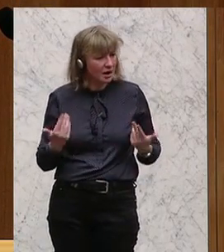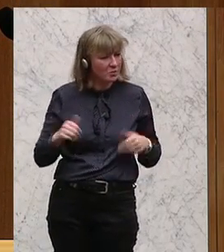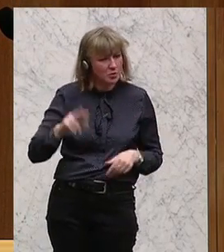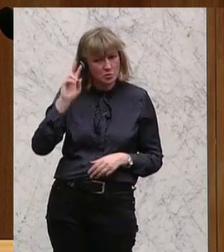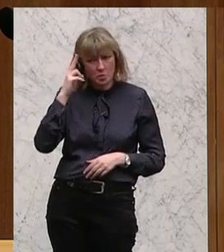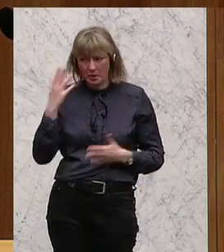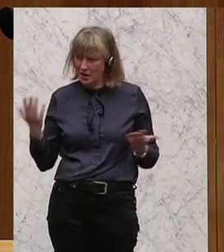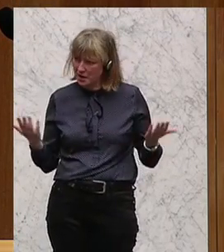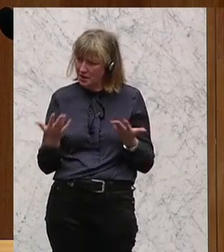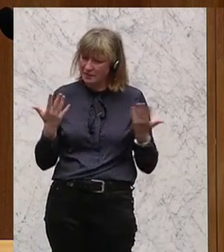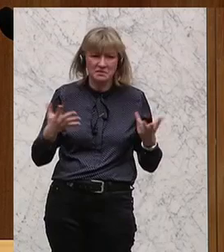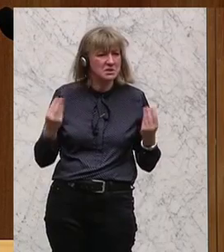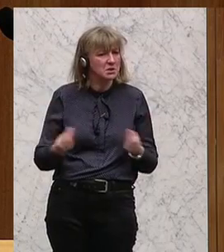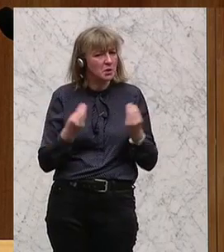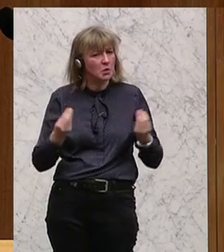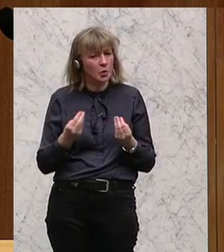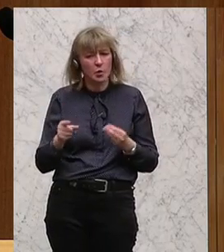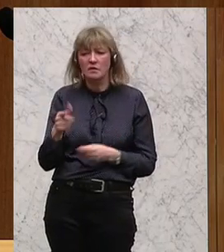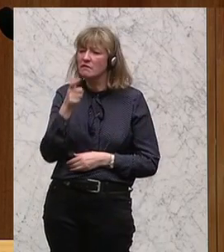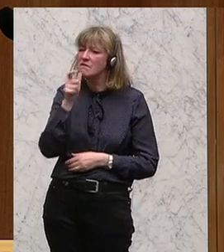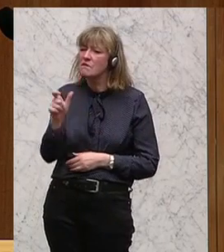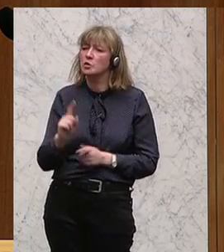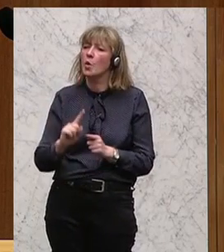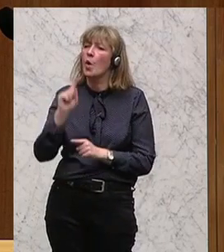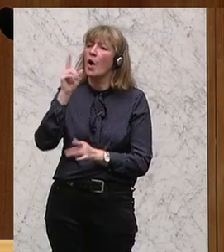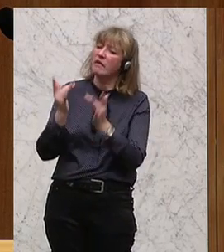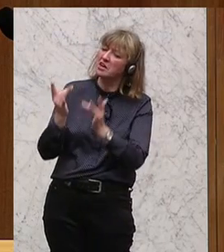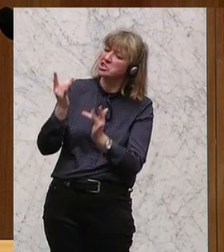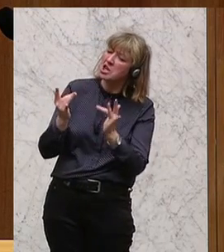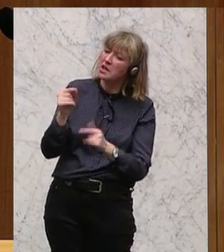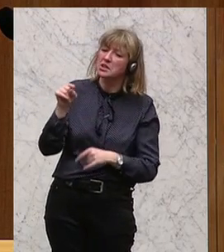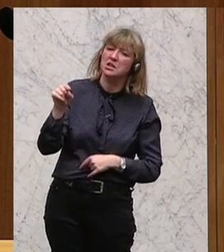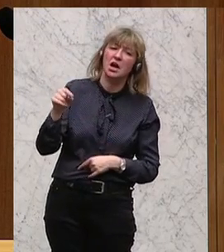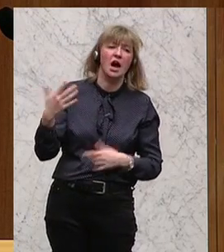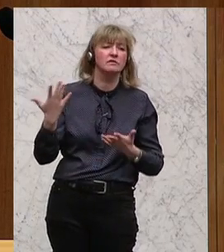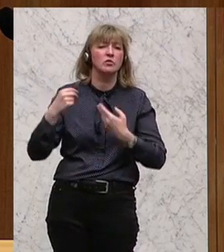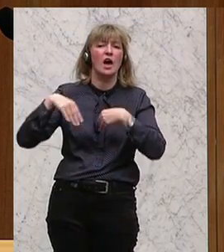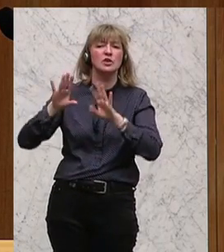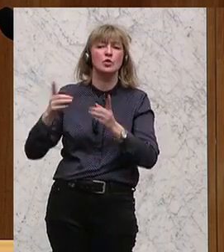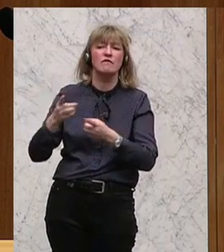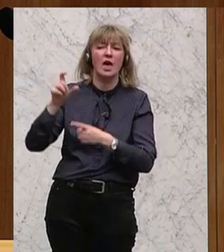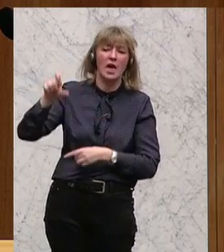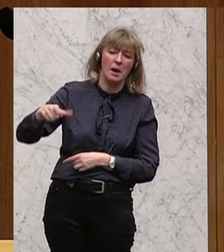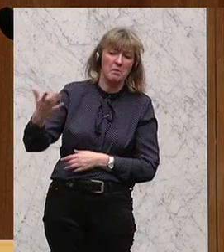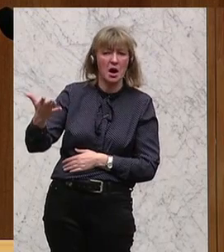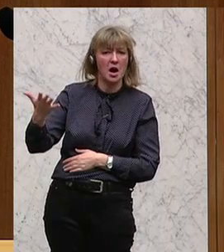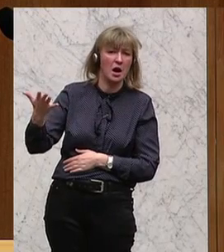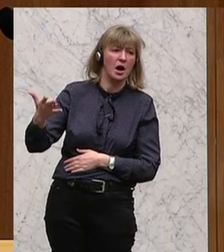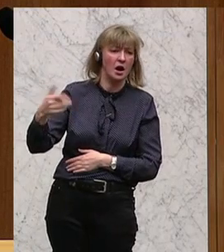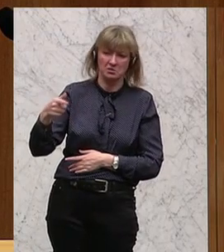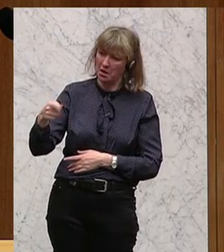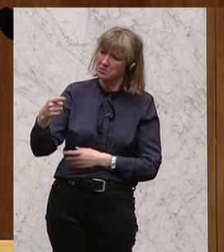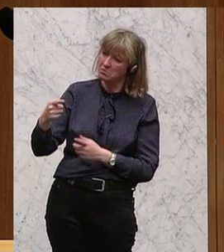überlegen, was ist denn ein Grund für die hohe Wahrscheinlichkeit? Was ist ein Grund für die hohe Wahrscheinlichkeit eines Asylwerbers, dass er